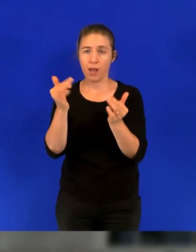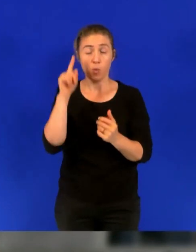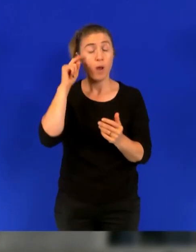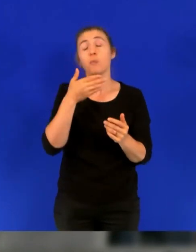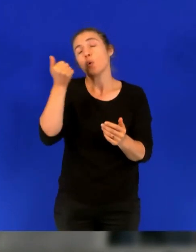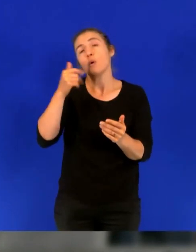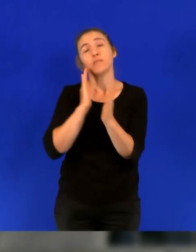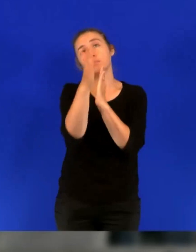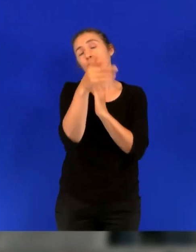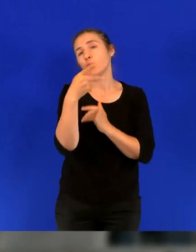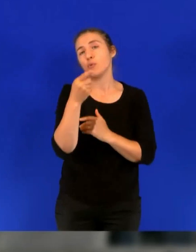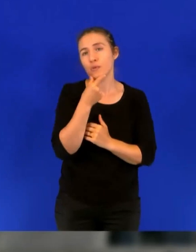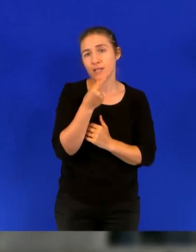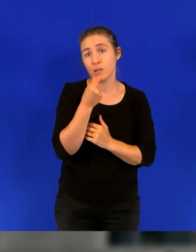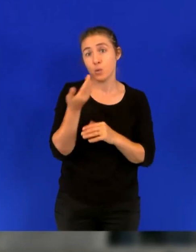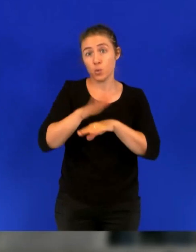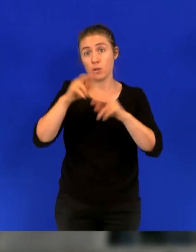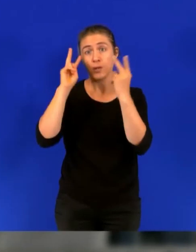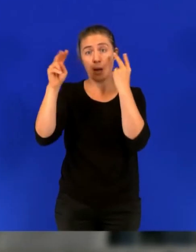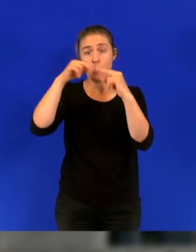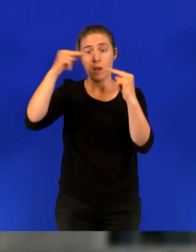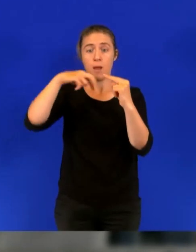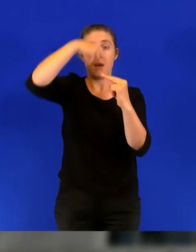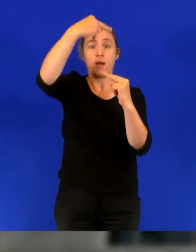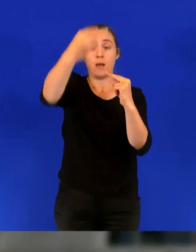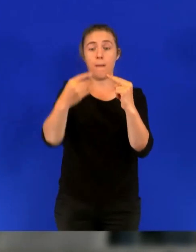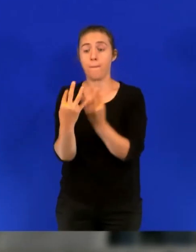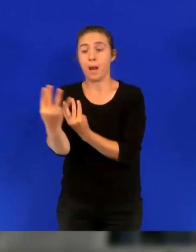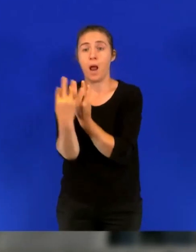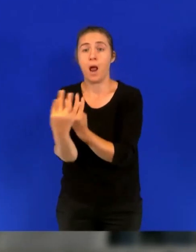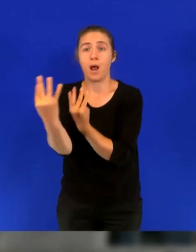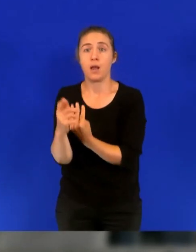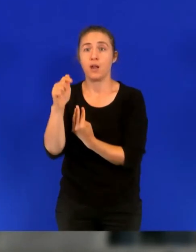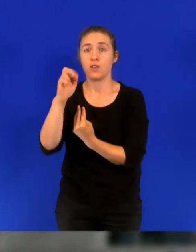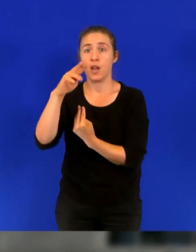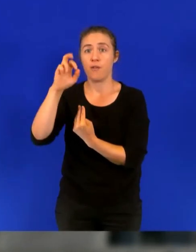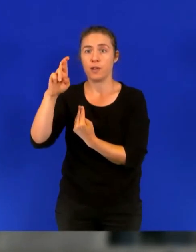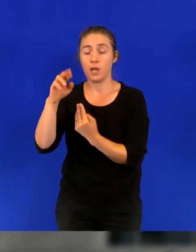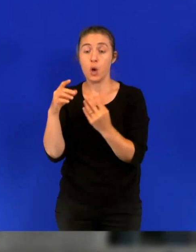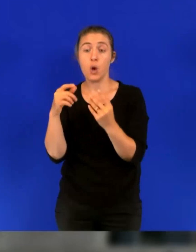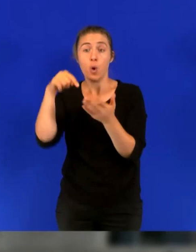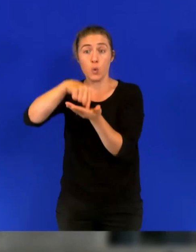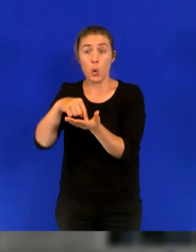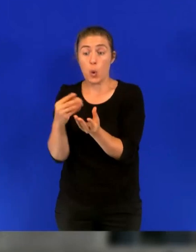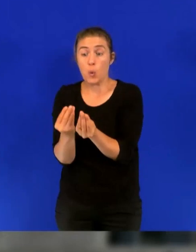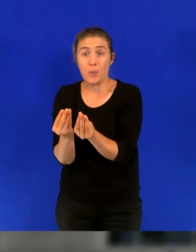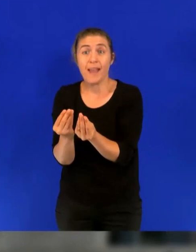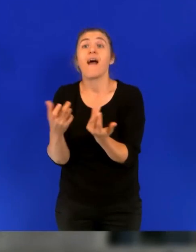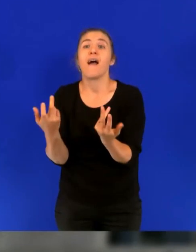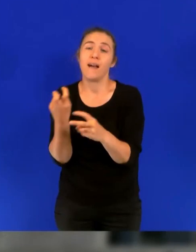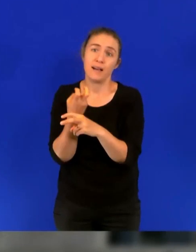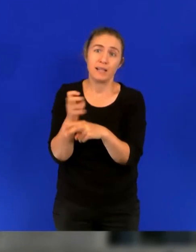rapide, ici il faut passer le tramway au-dessus du marais de Gèvres. Traverser une zone humide nous expose donc à des risques de